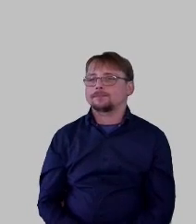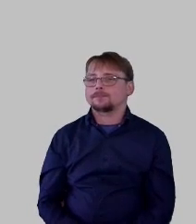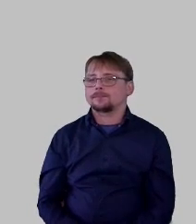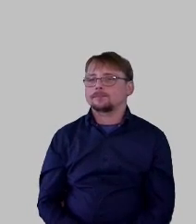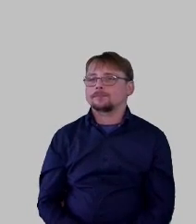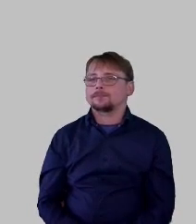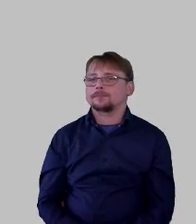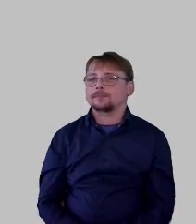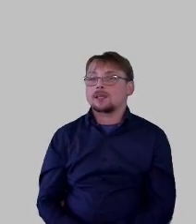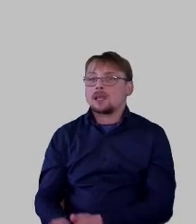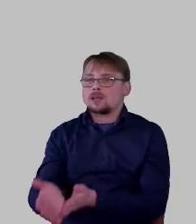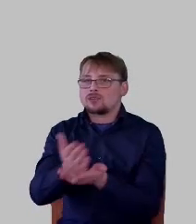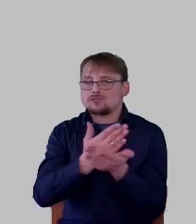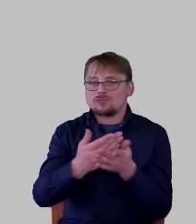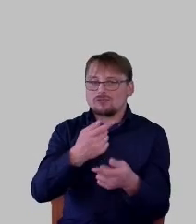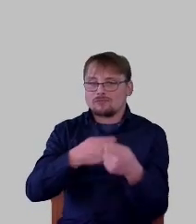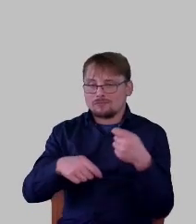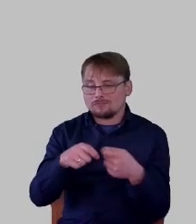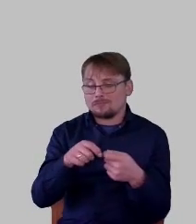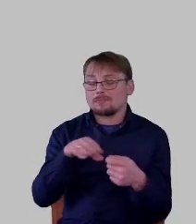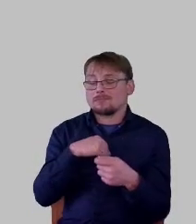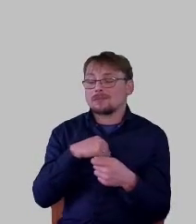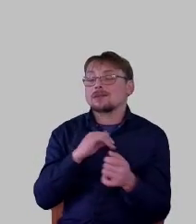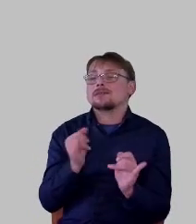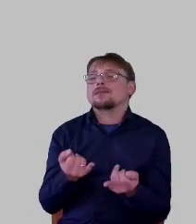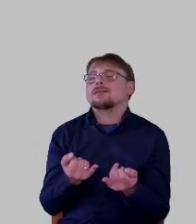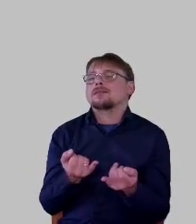Część z tych rozwiązań jest dostępna